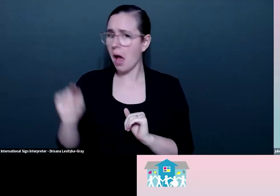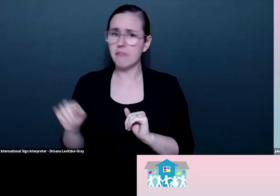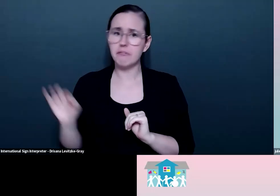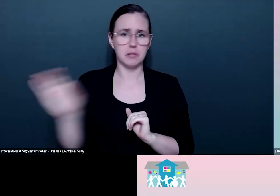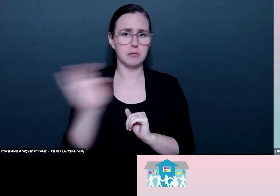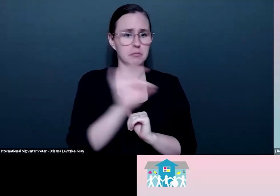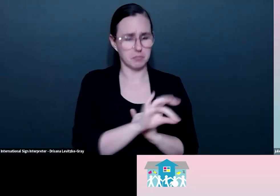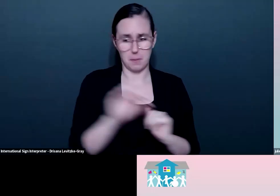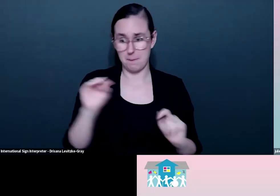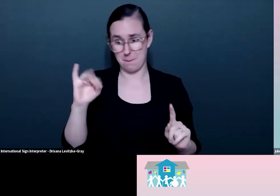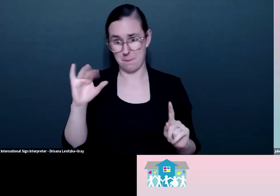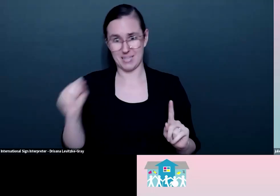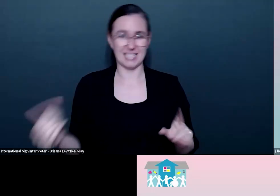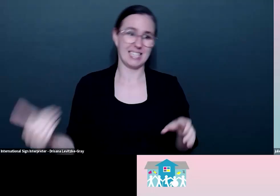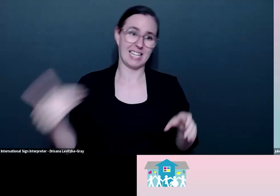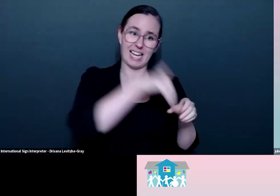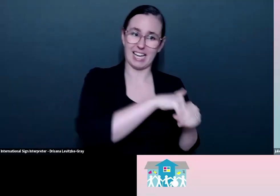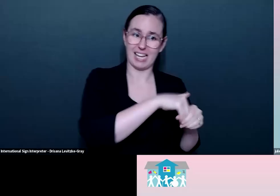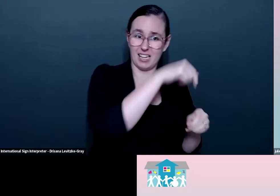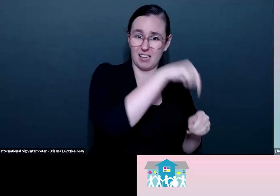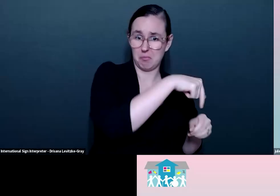ce qui peut